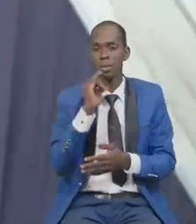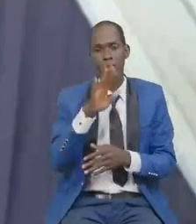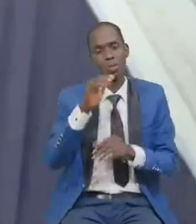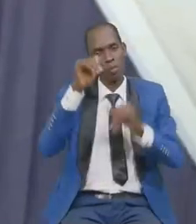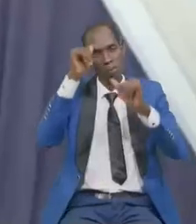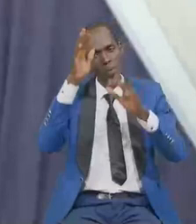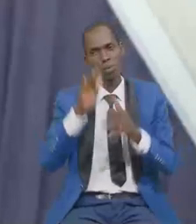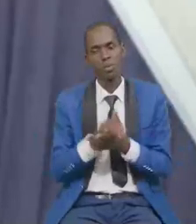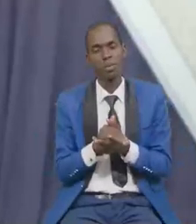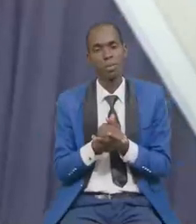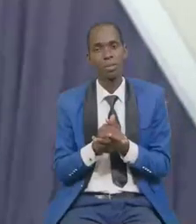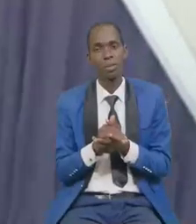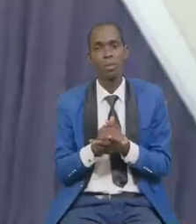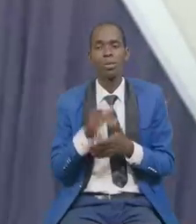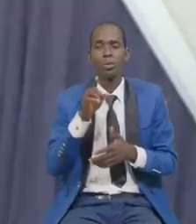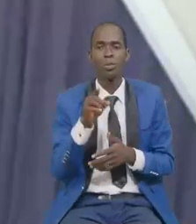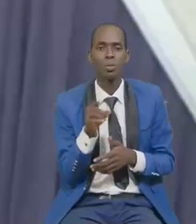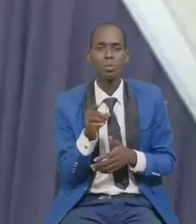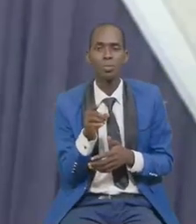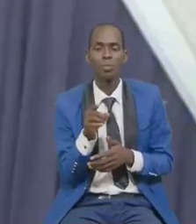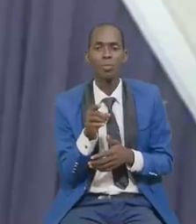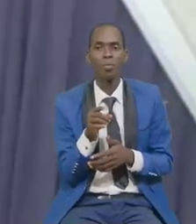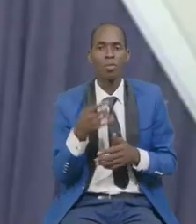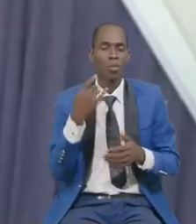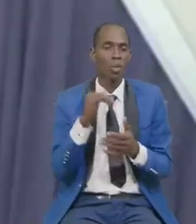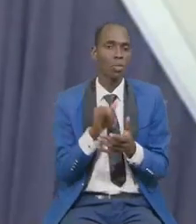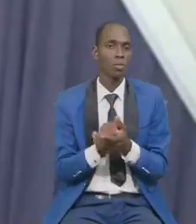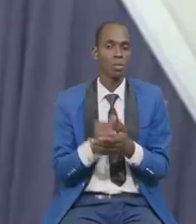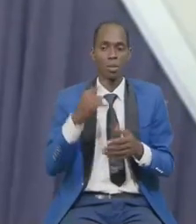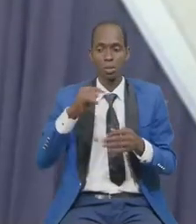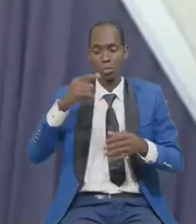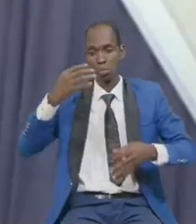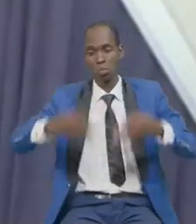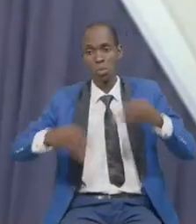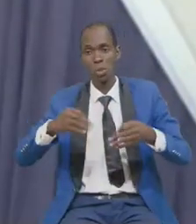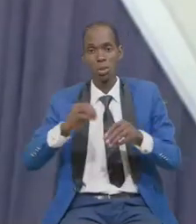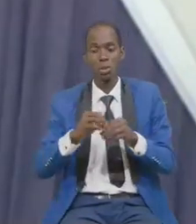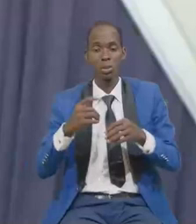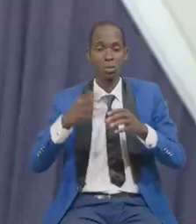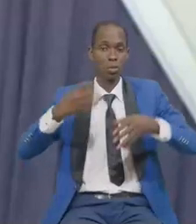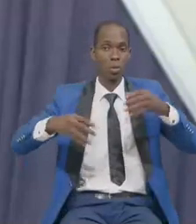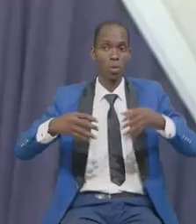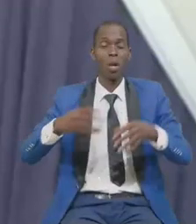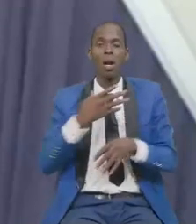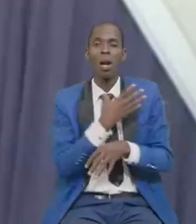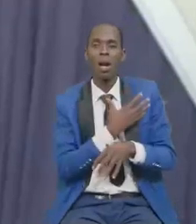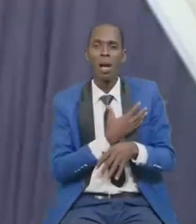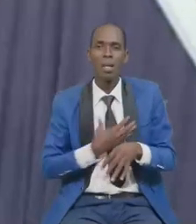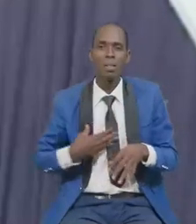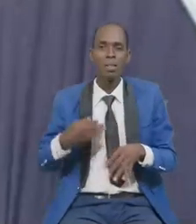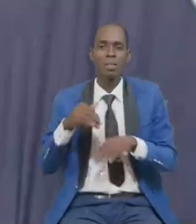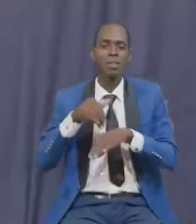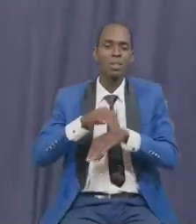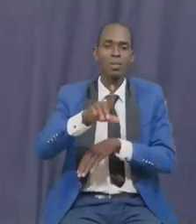Il dit, tu as volé. Et on a jugé au tribunal. Et on t'a condamné à 3 ans